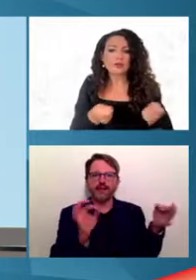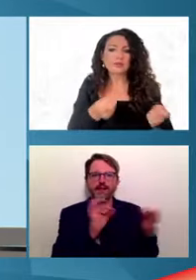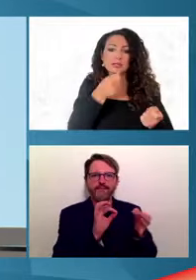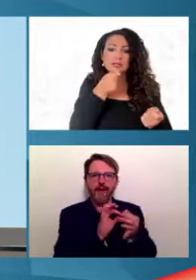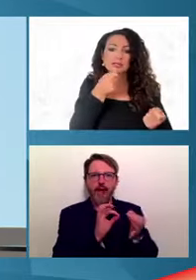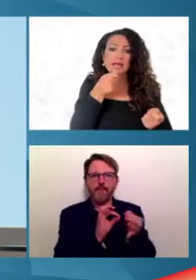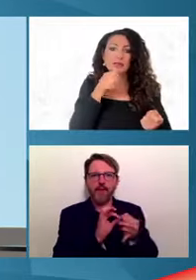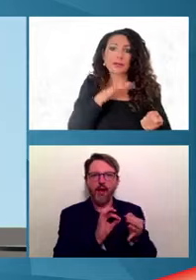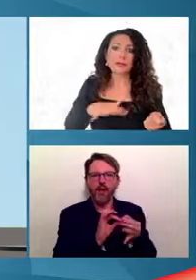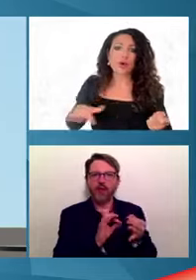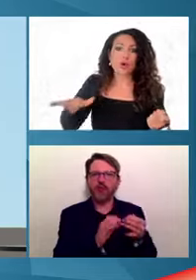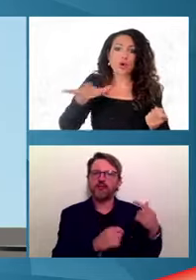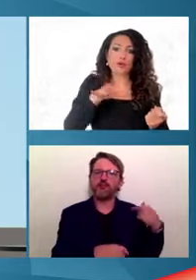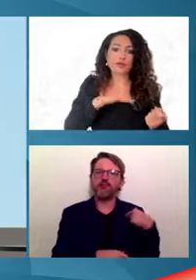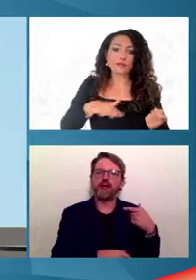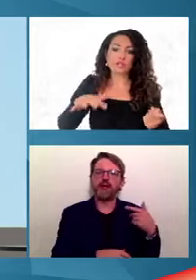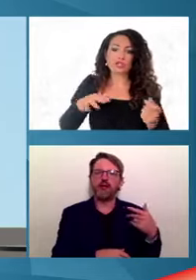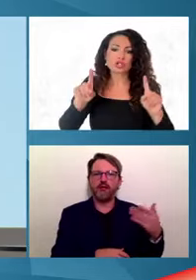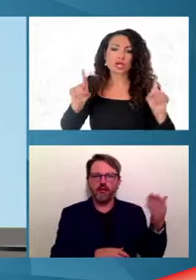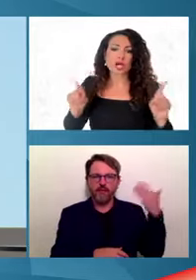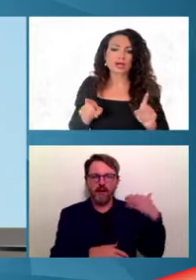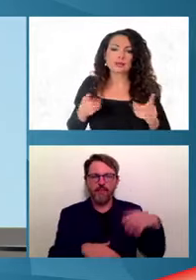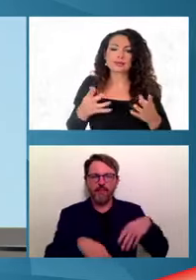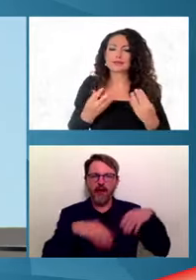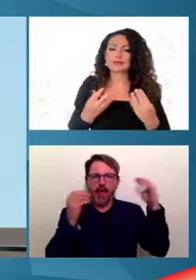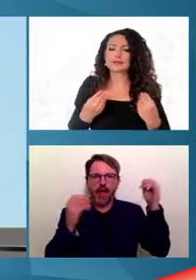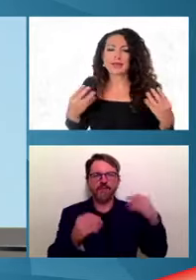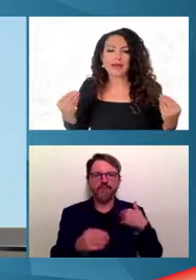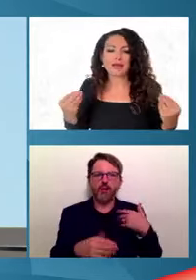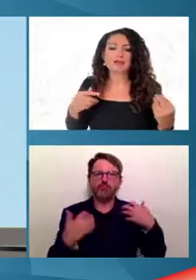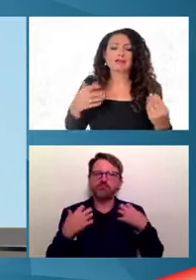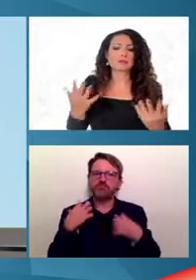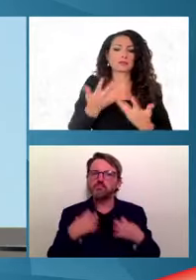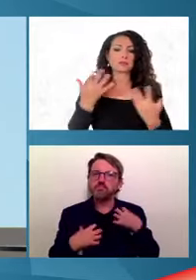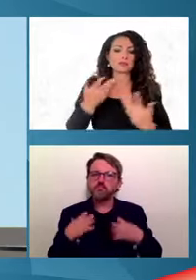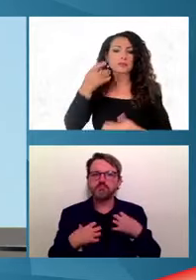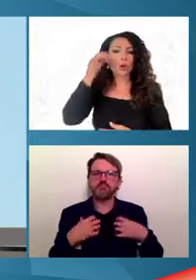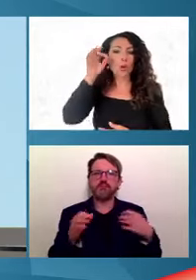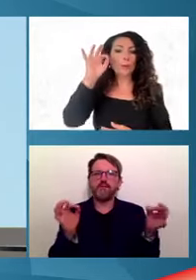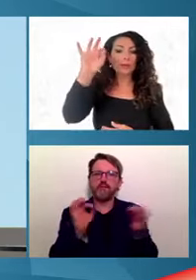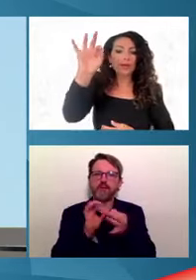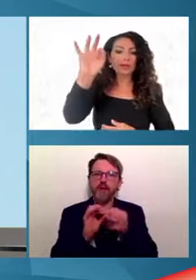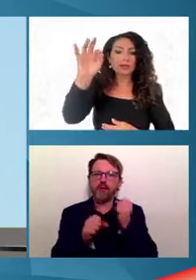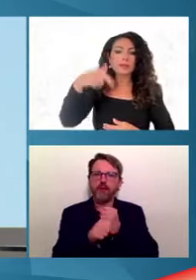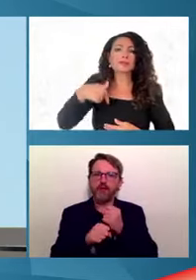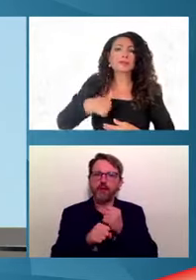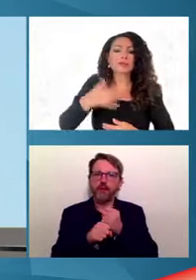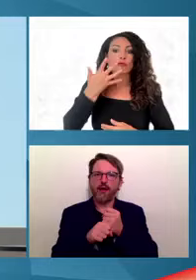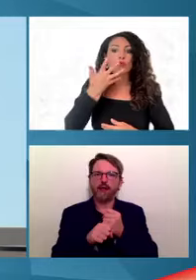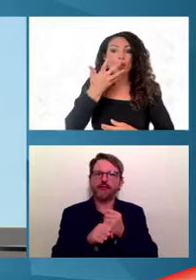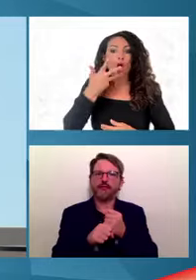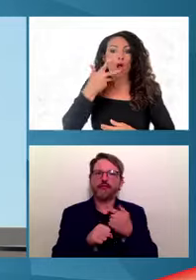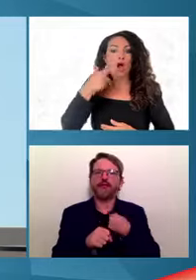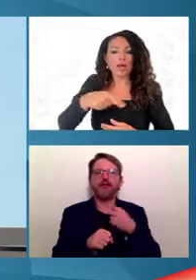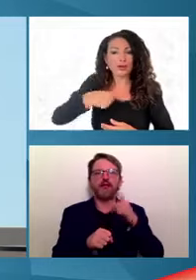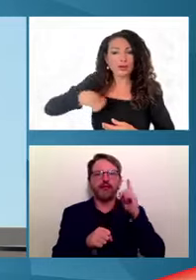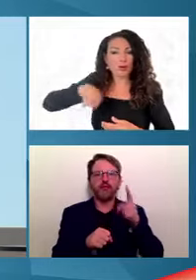ja eine ehrgeizige Vereinbarung, auch einer ehrgeizigen Vereinbarung